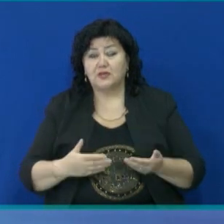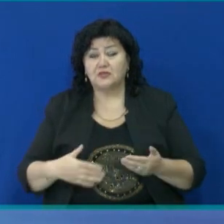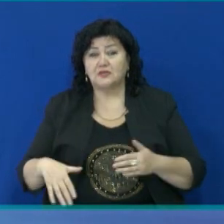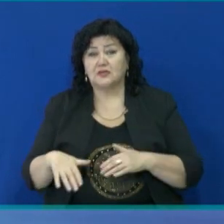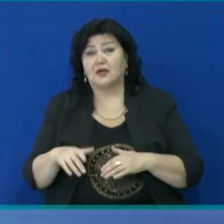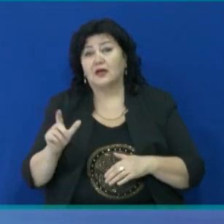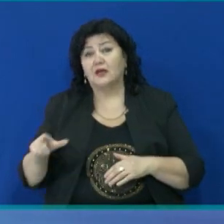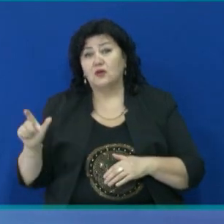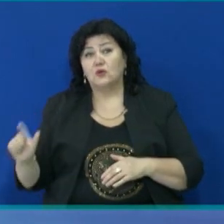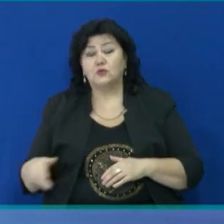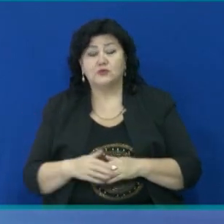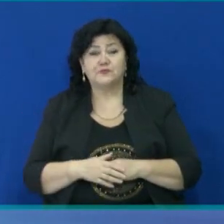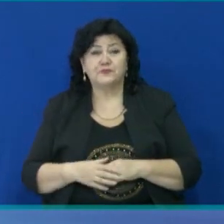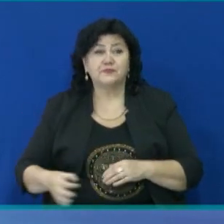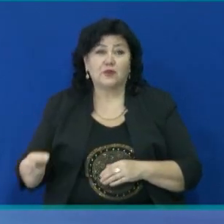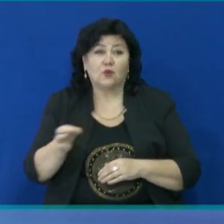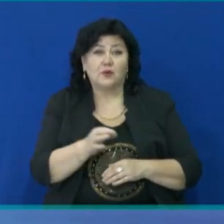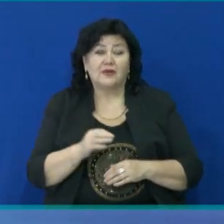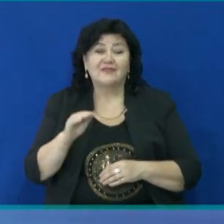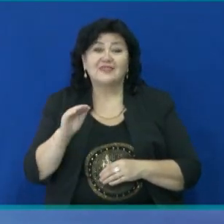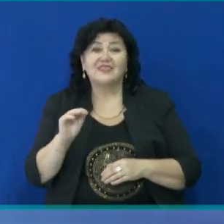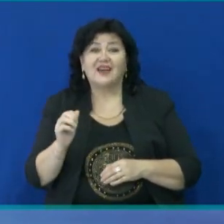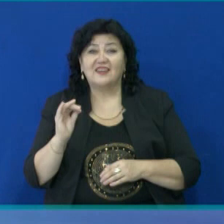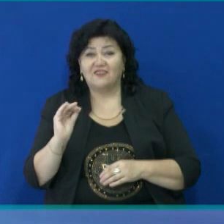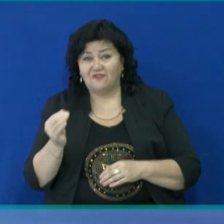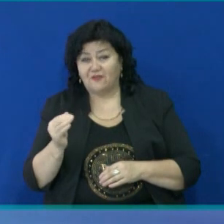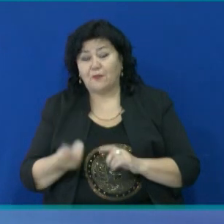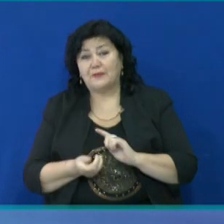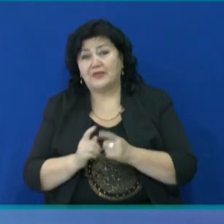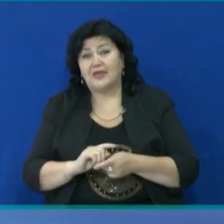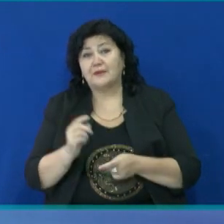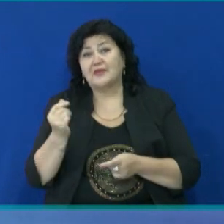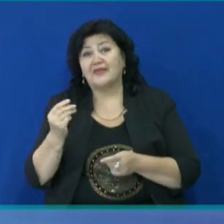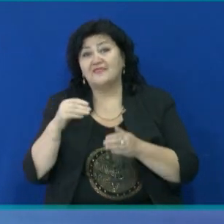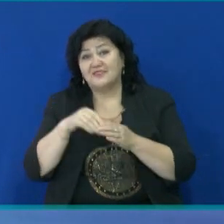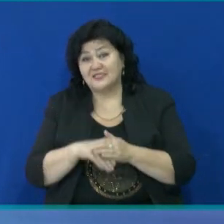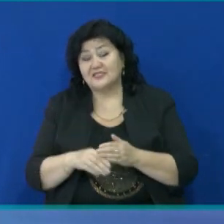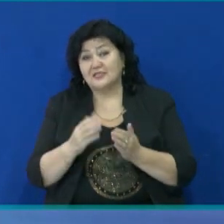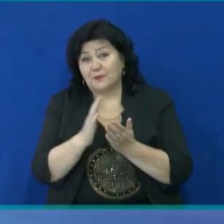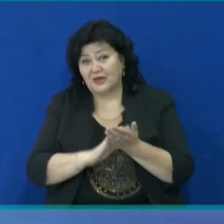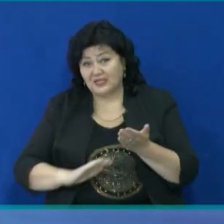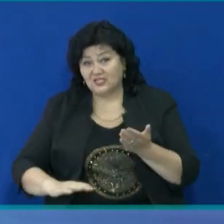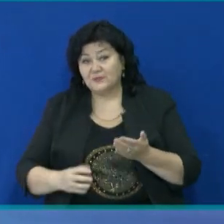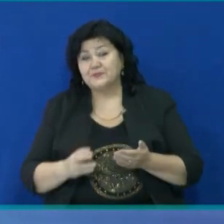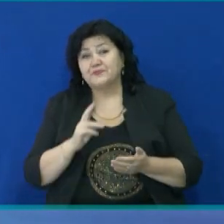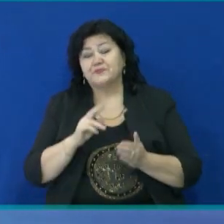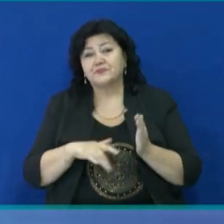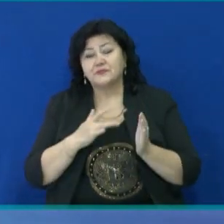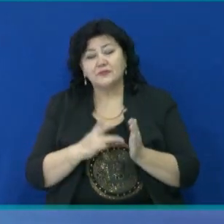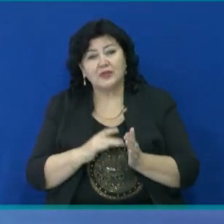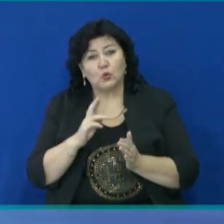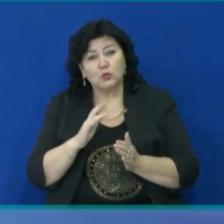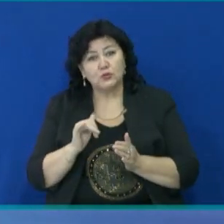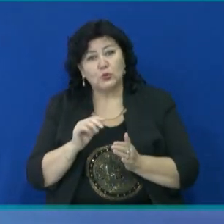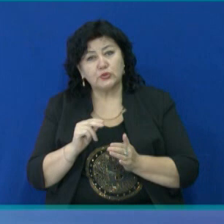Хабарымыз жалғастырамыз. Облысымызда тарифті инвестицияға айырбастау жобасы іске асып жатыр. Курчатов қаласында жылу, су мен қамту